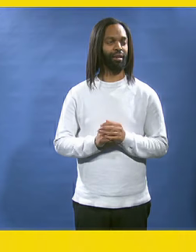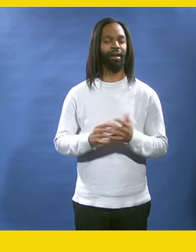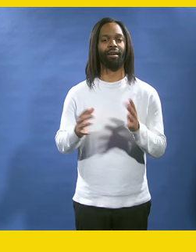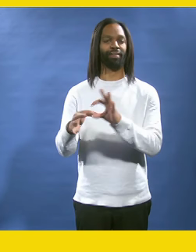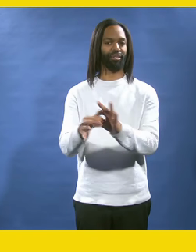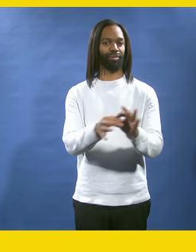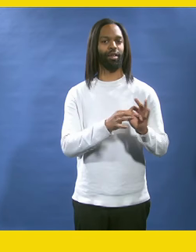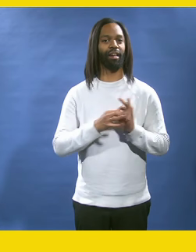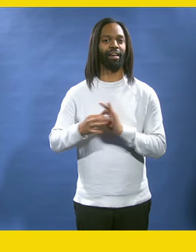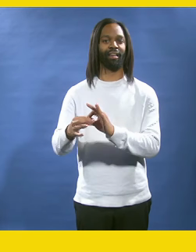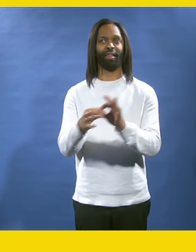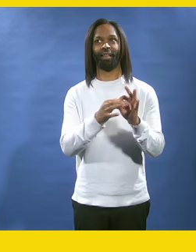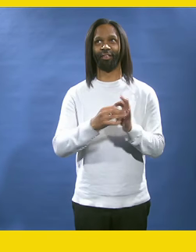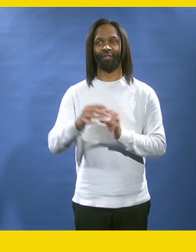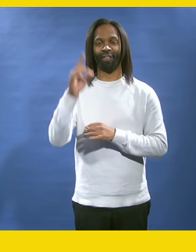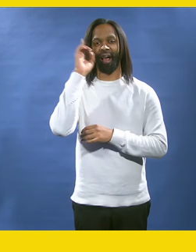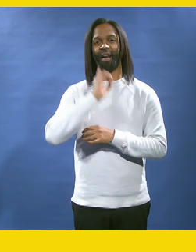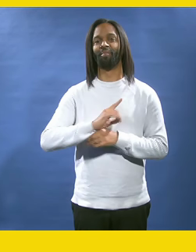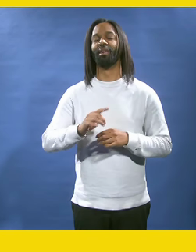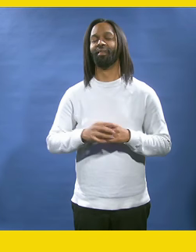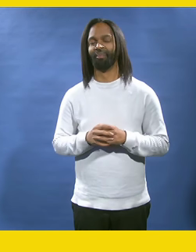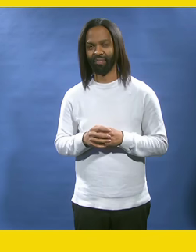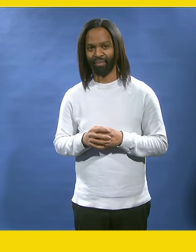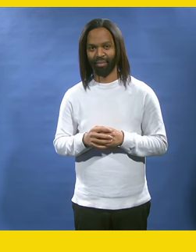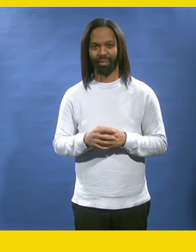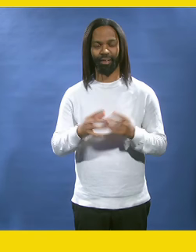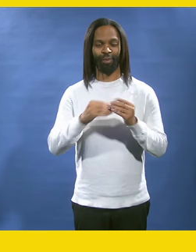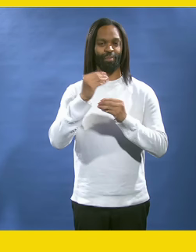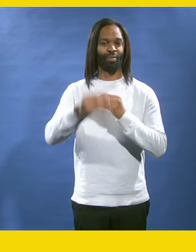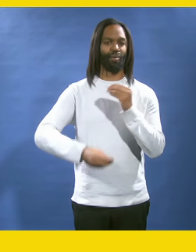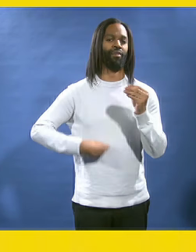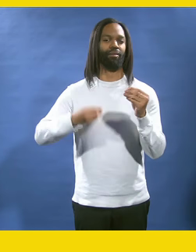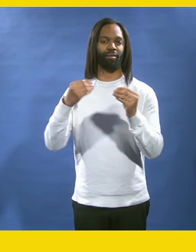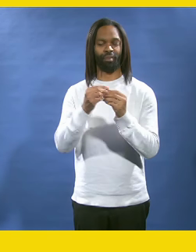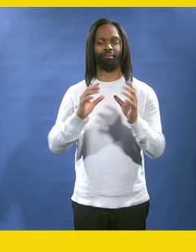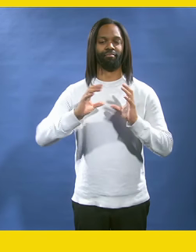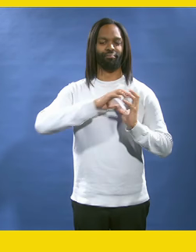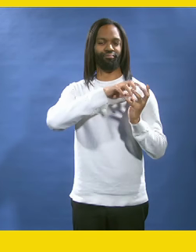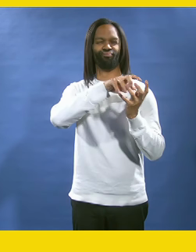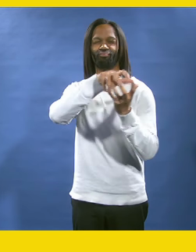Solidarité avec les femmes du monde entier.